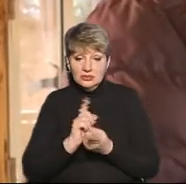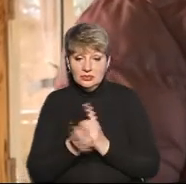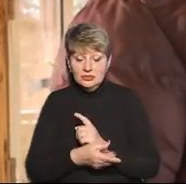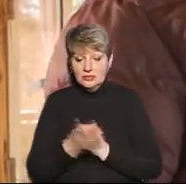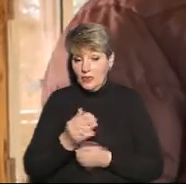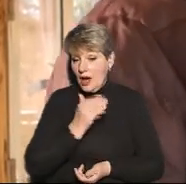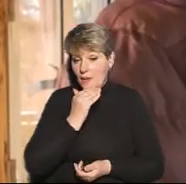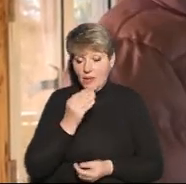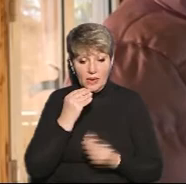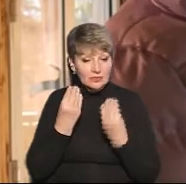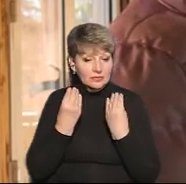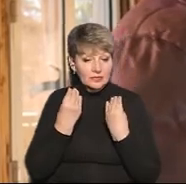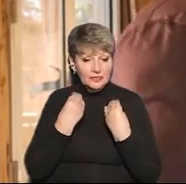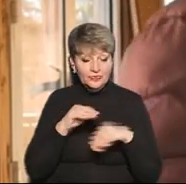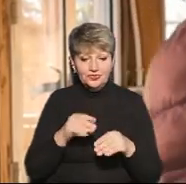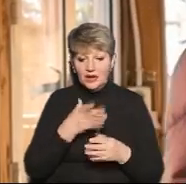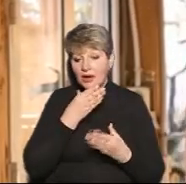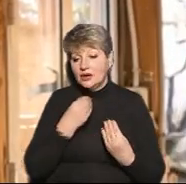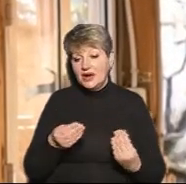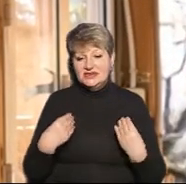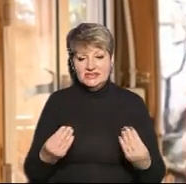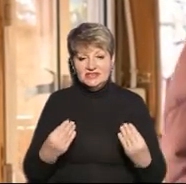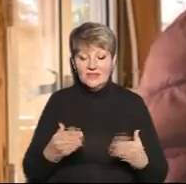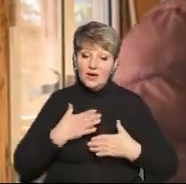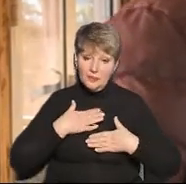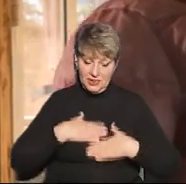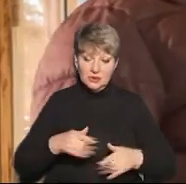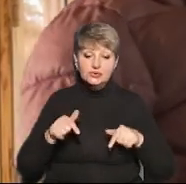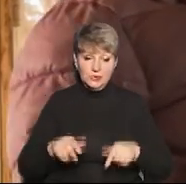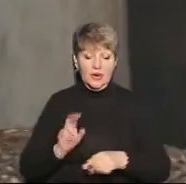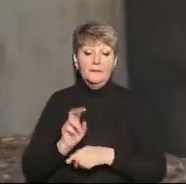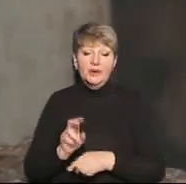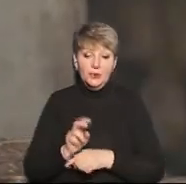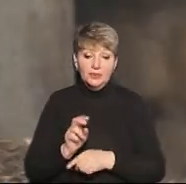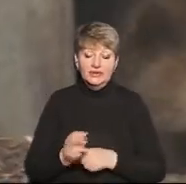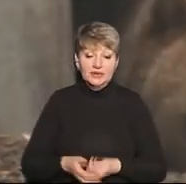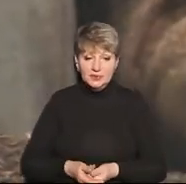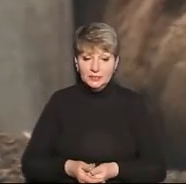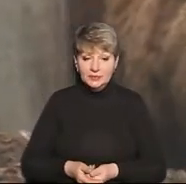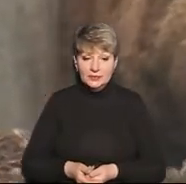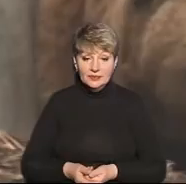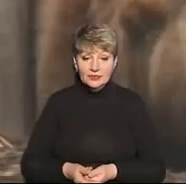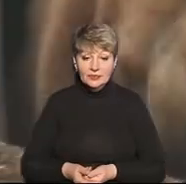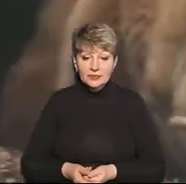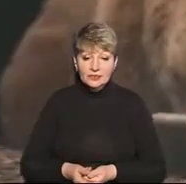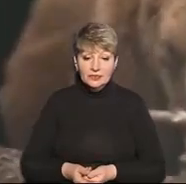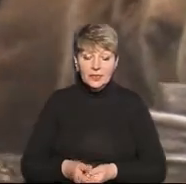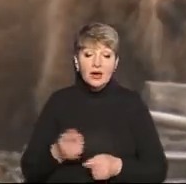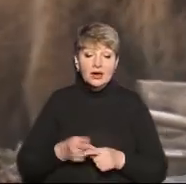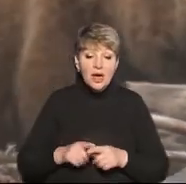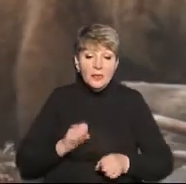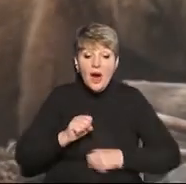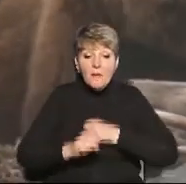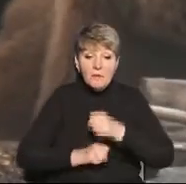набагато парк. Дуже красиво і приємно сюди приходити. А це